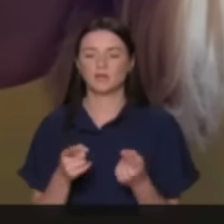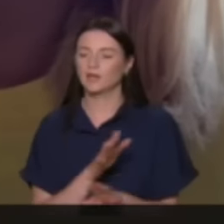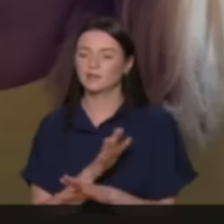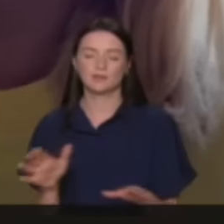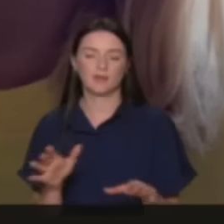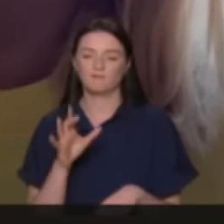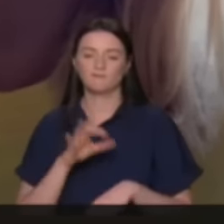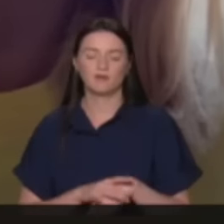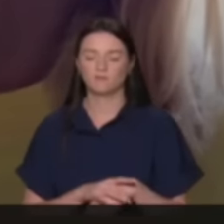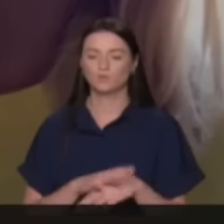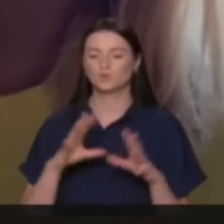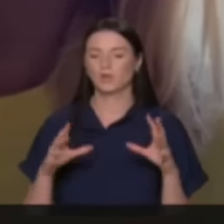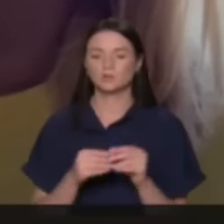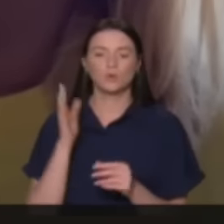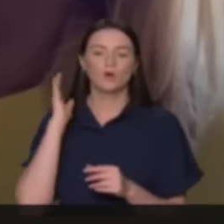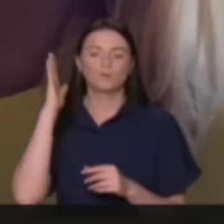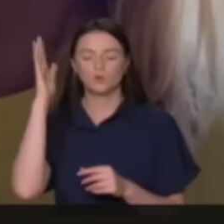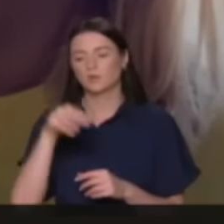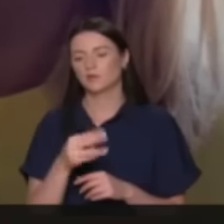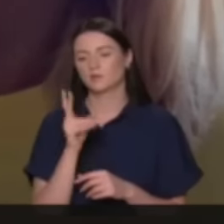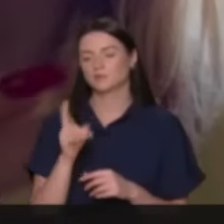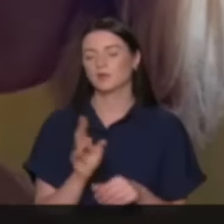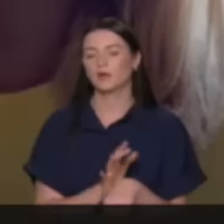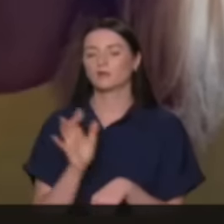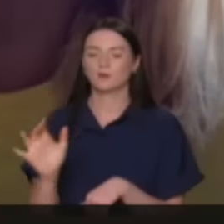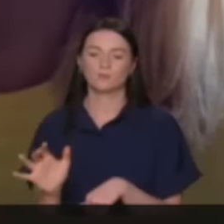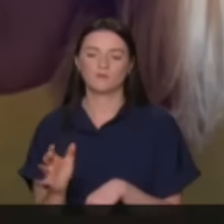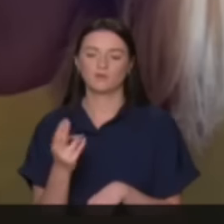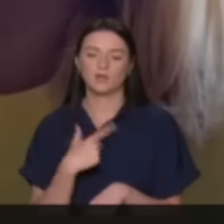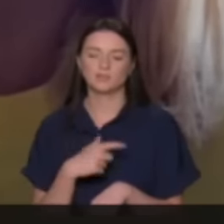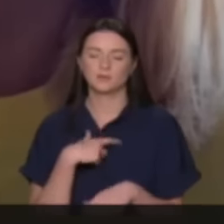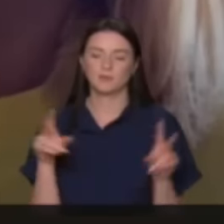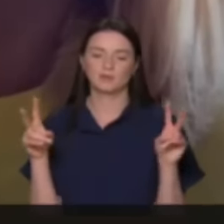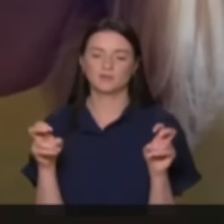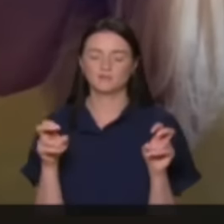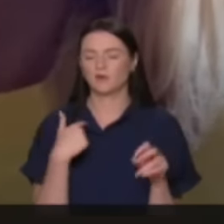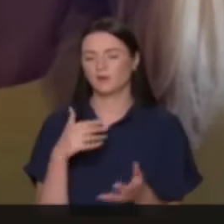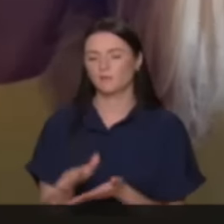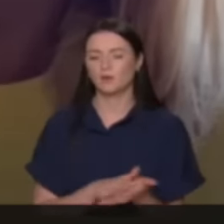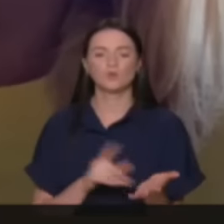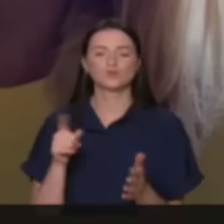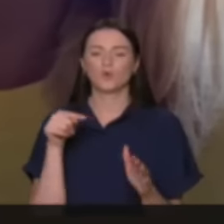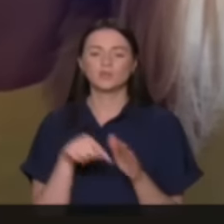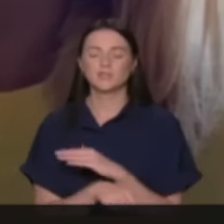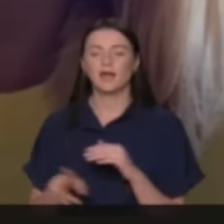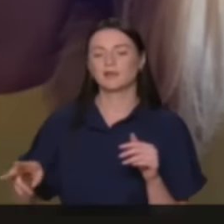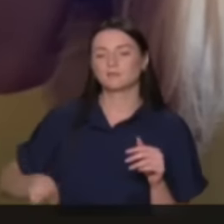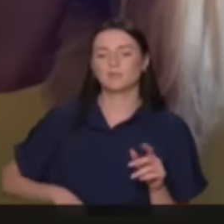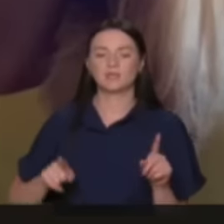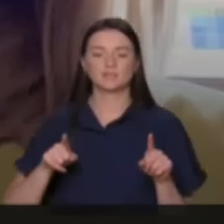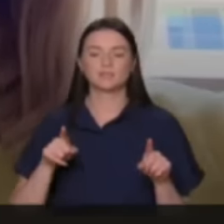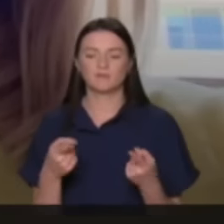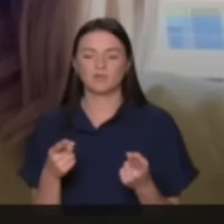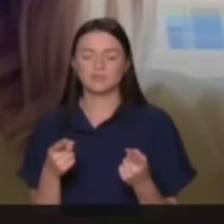виявилося результативним, подальшому ТЦК направляє, я її для себе називаю... Катерина, я перепрошую, що означає адміністративне